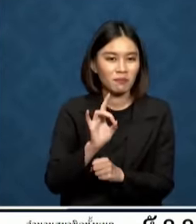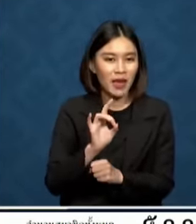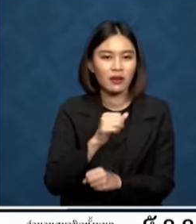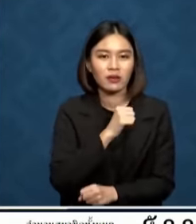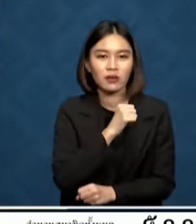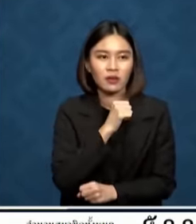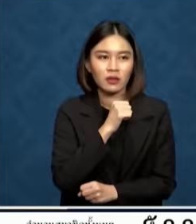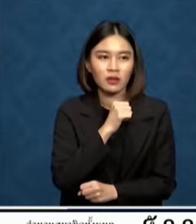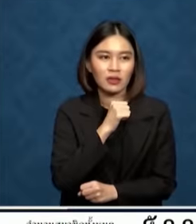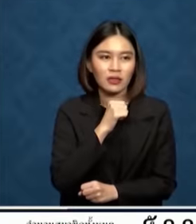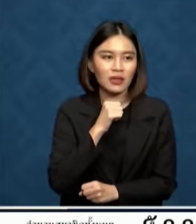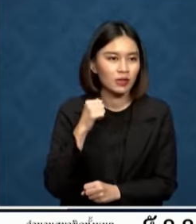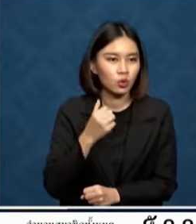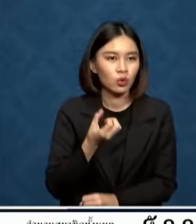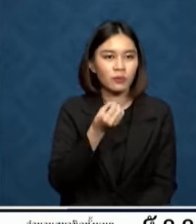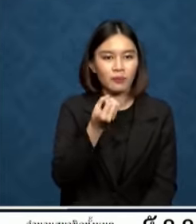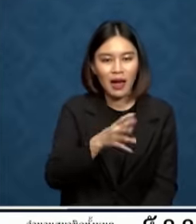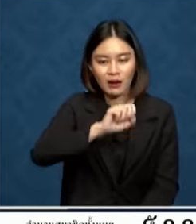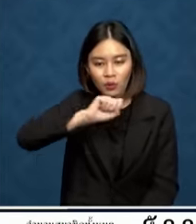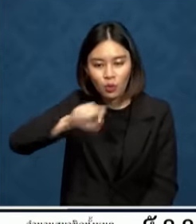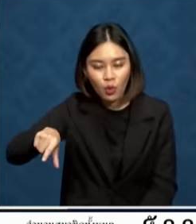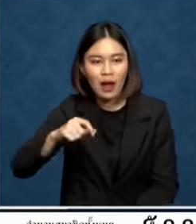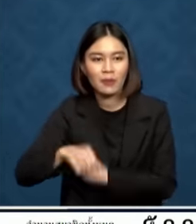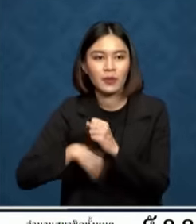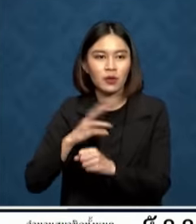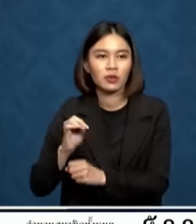มากกว่างบปี 67ถึง